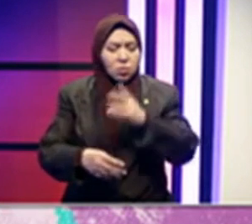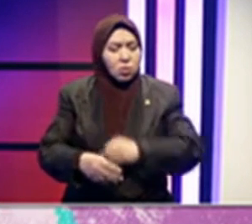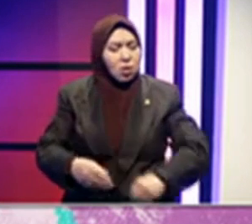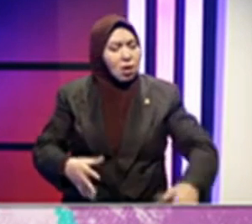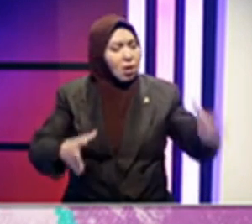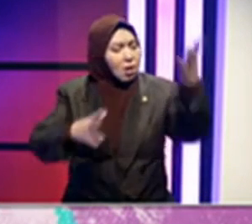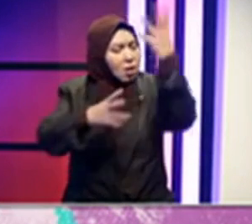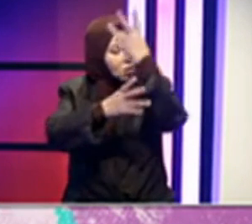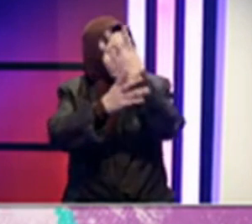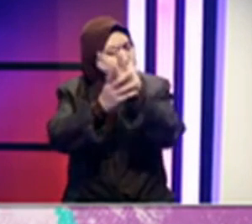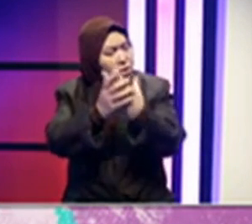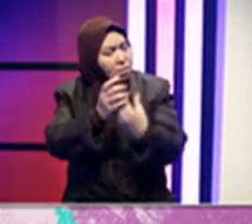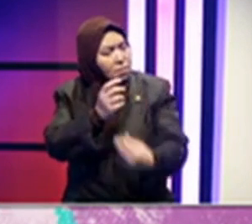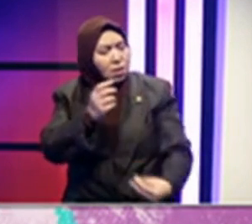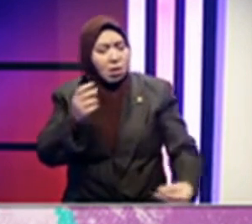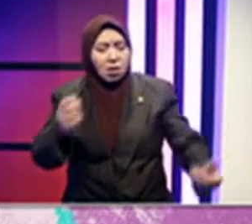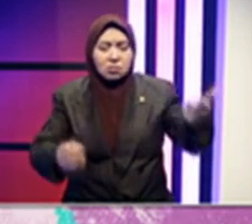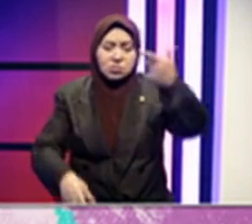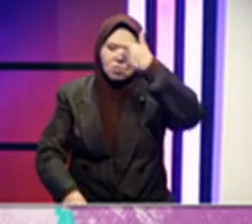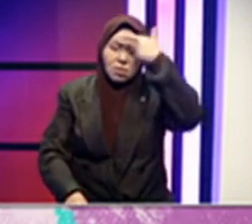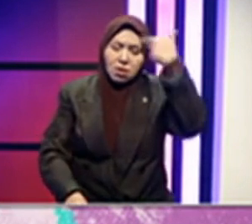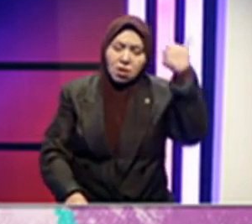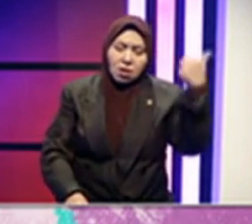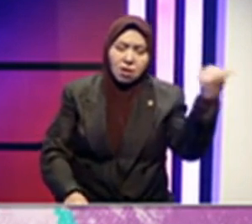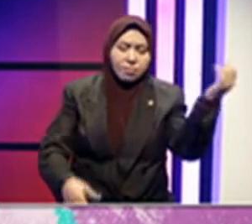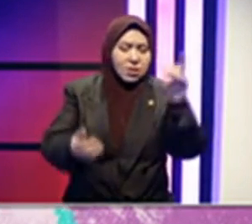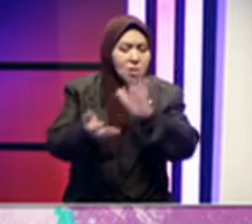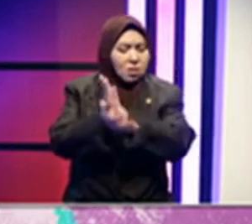ذلك ولو يشاء